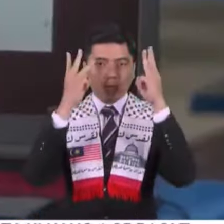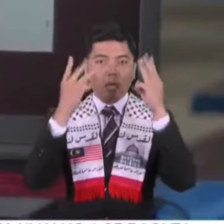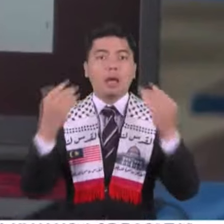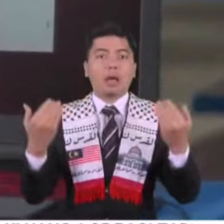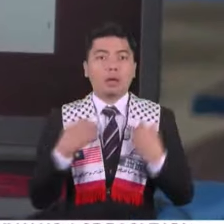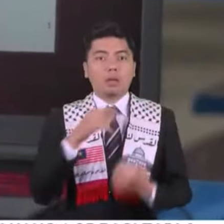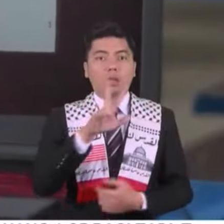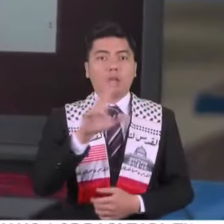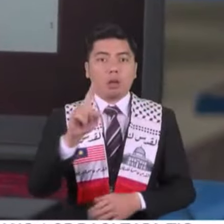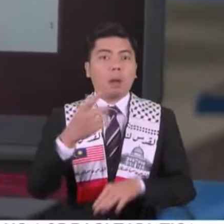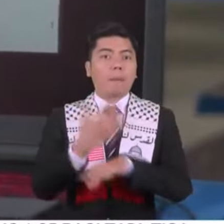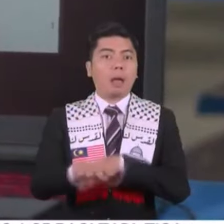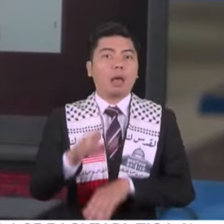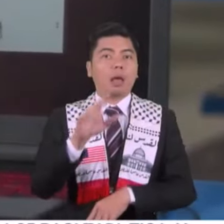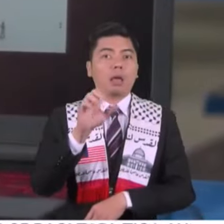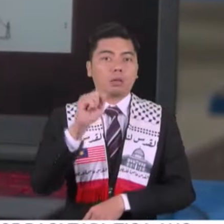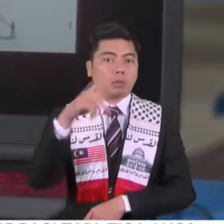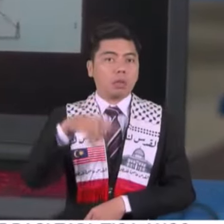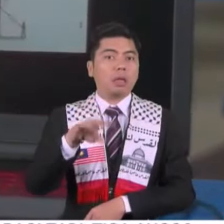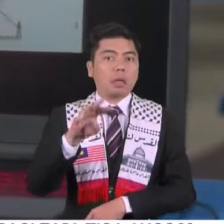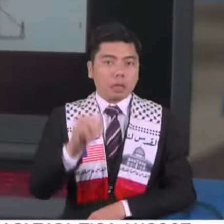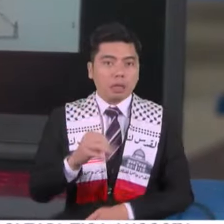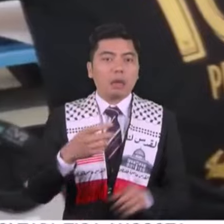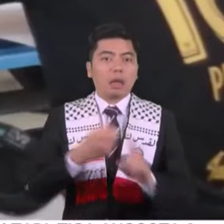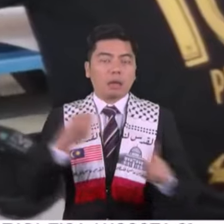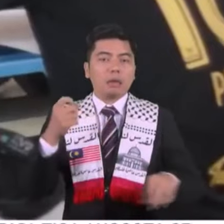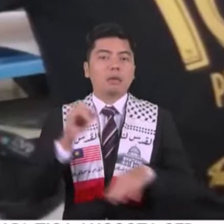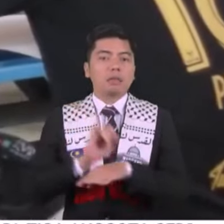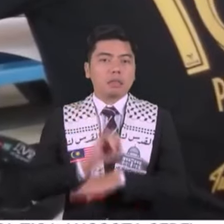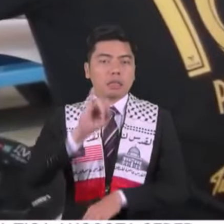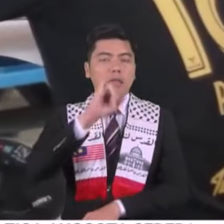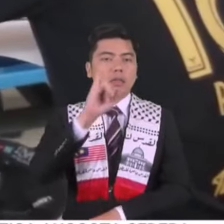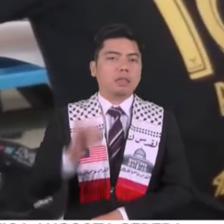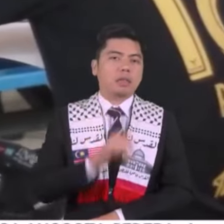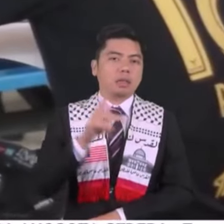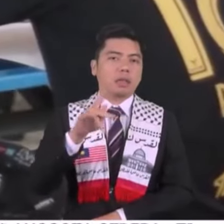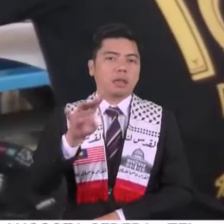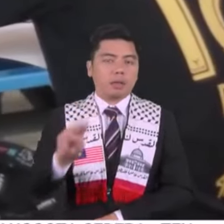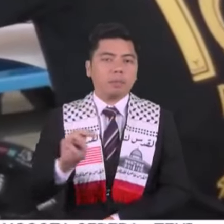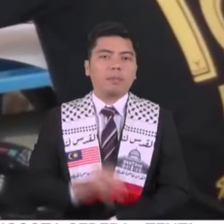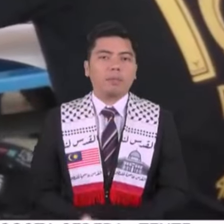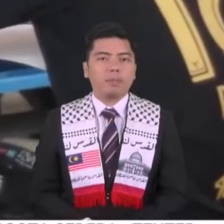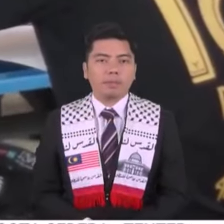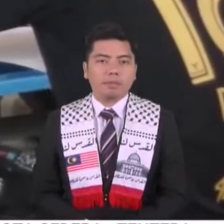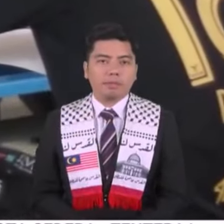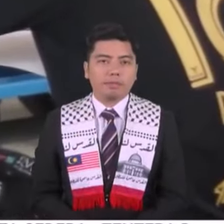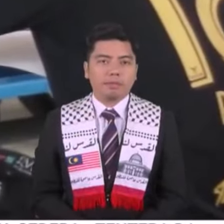31 calon lepasan SPM 2023 dari institusi kendalian JKM.